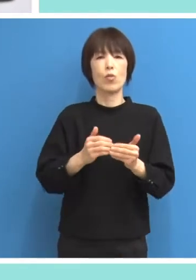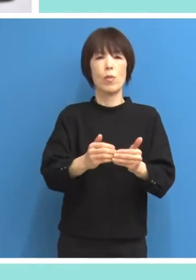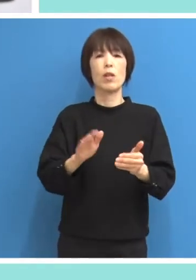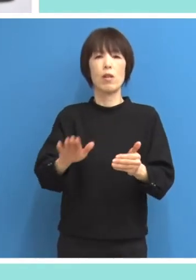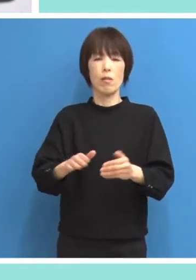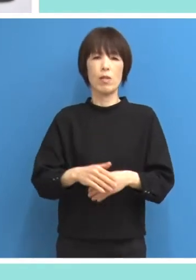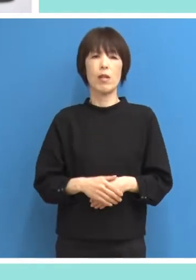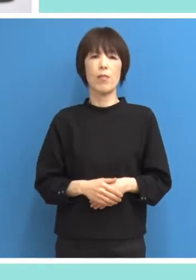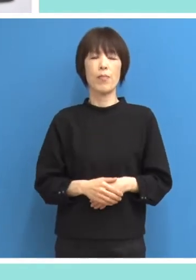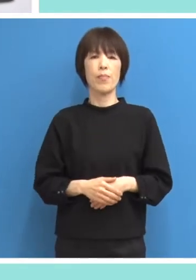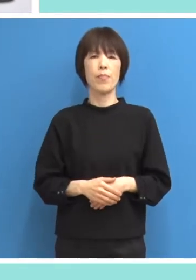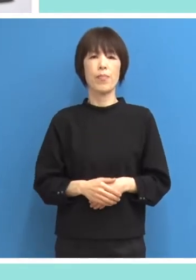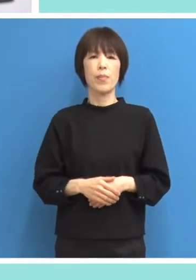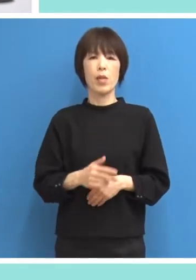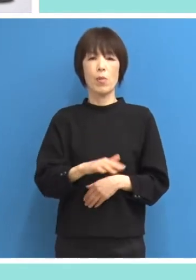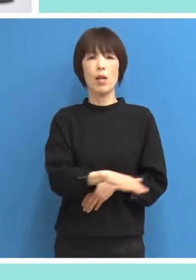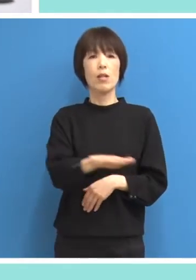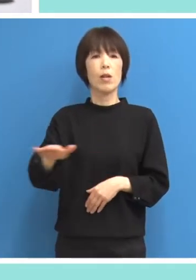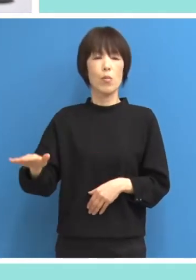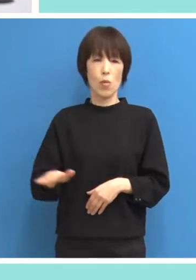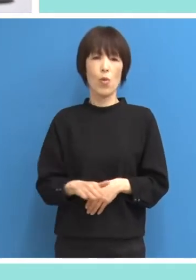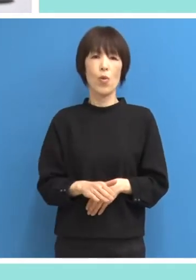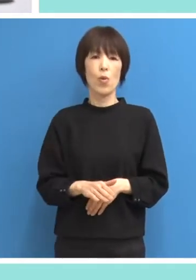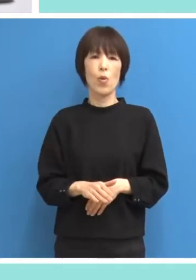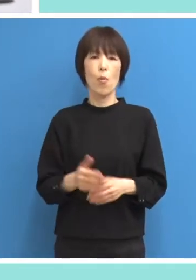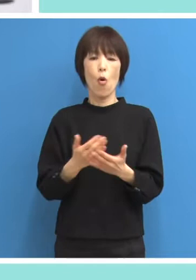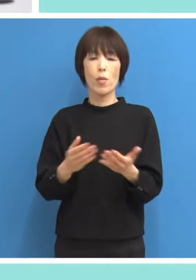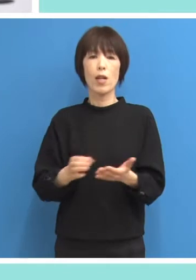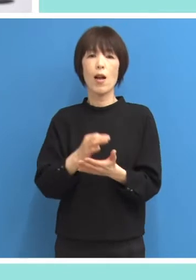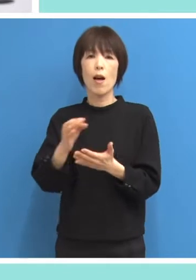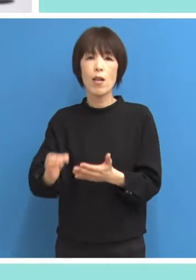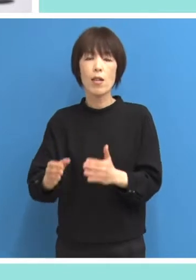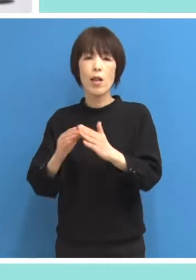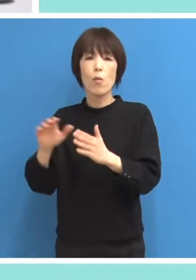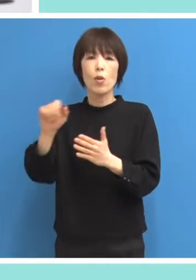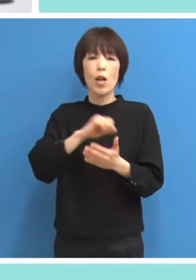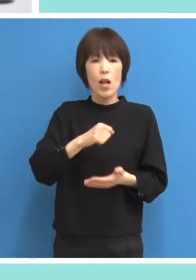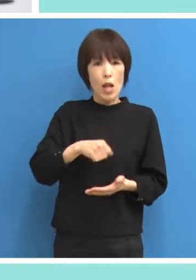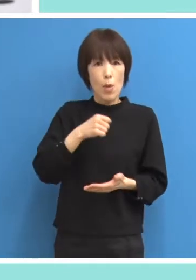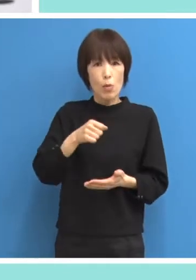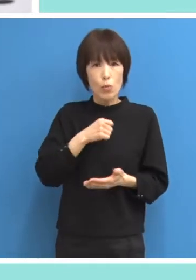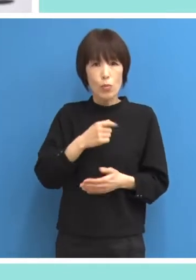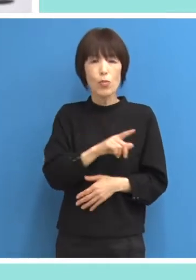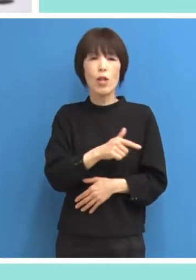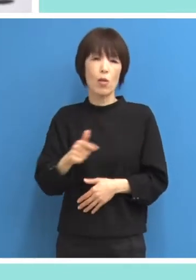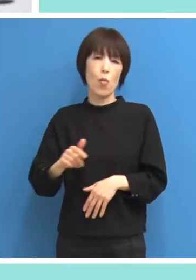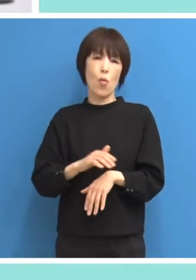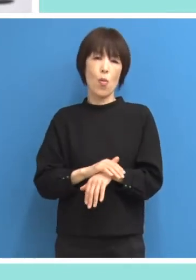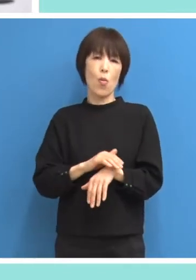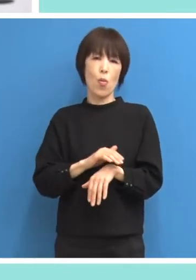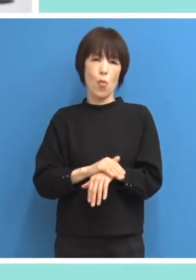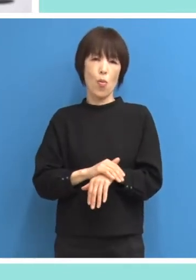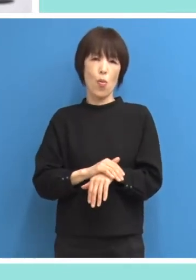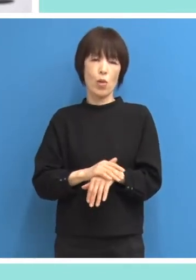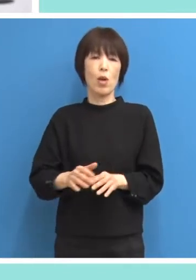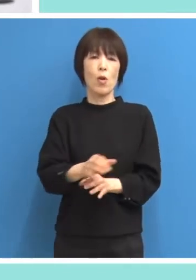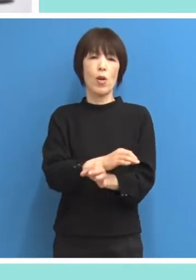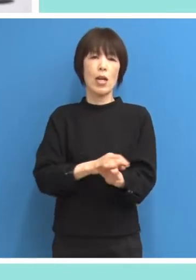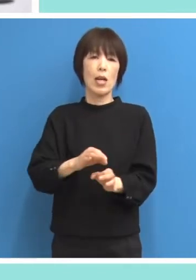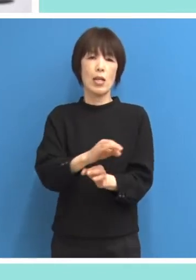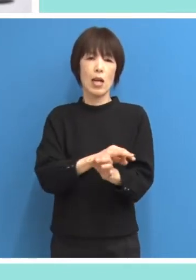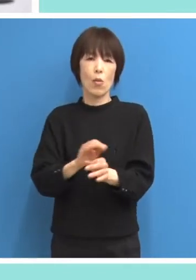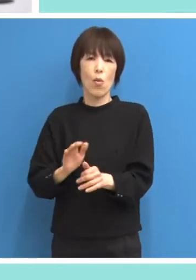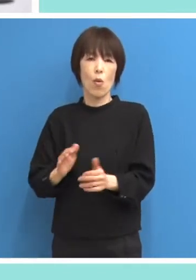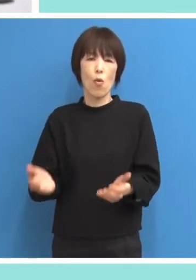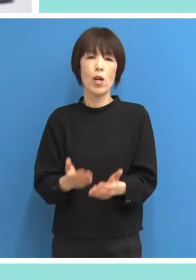せていただいて、市民の皆さんもですね、テイクアウトの利用であったり、いろんな形で、経済活動を応援